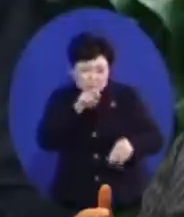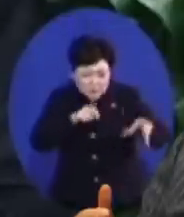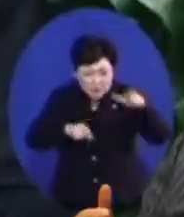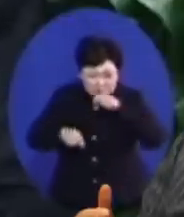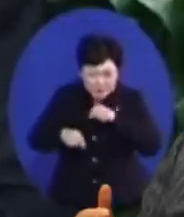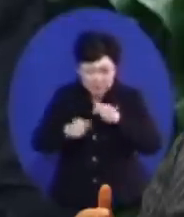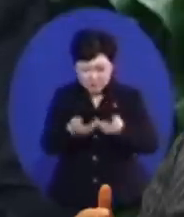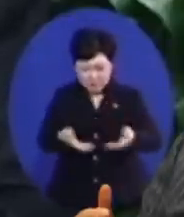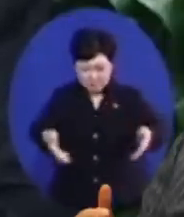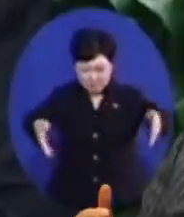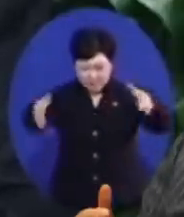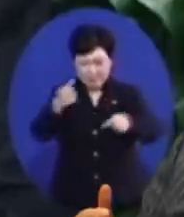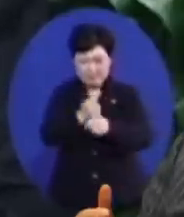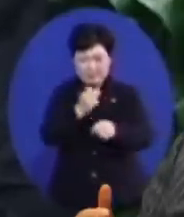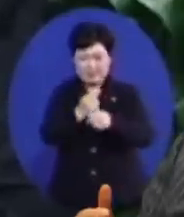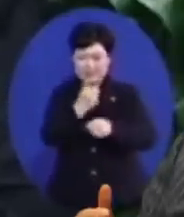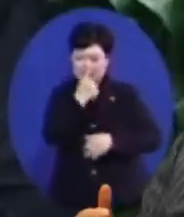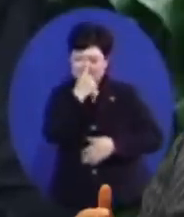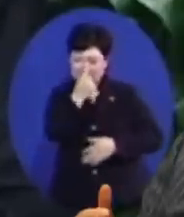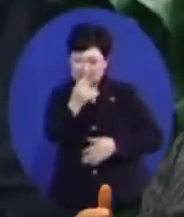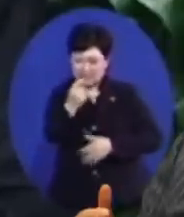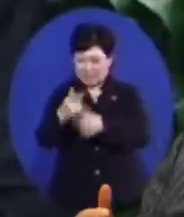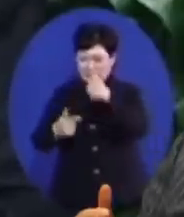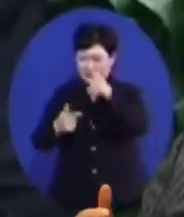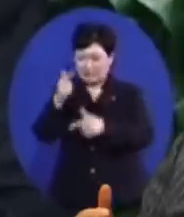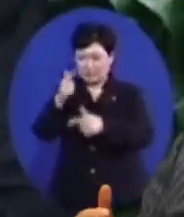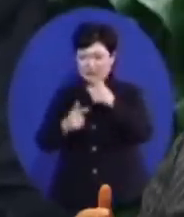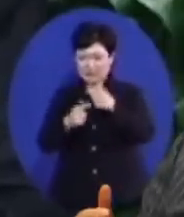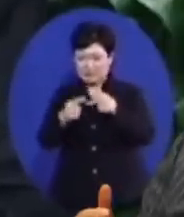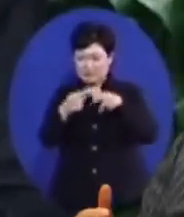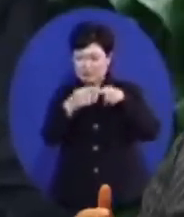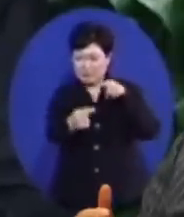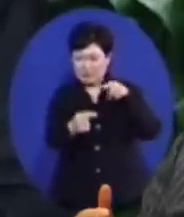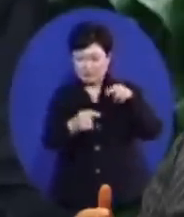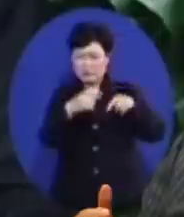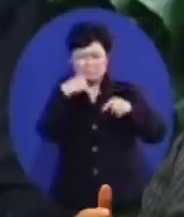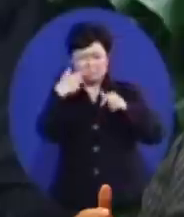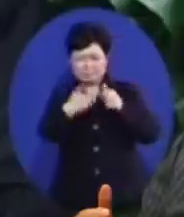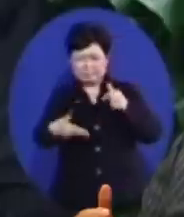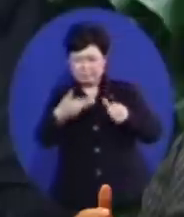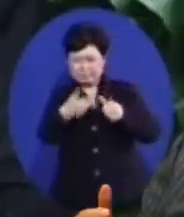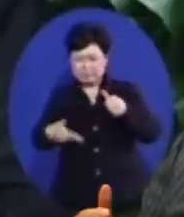다닙니다. 찔레나무에 가서 가시를 끊는다고 발톱에 피가 나고